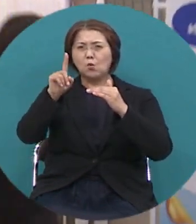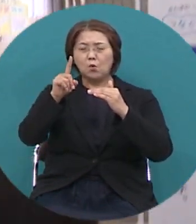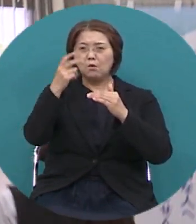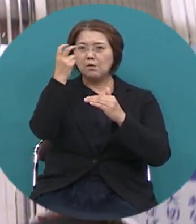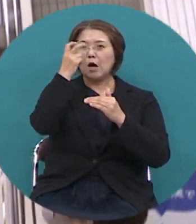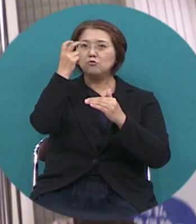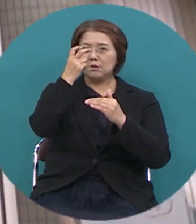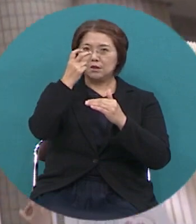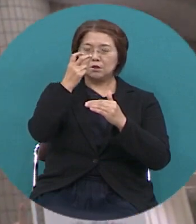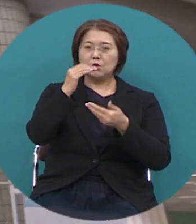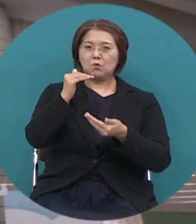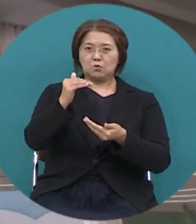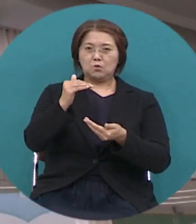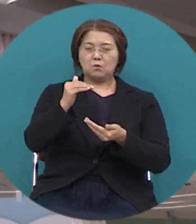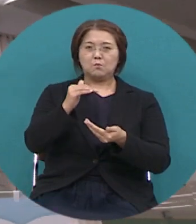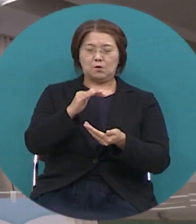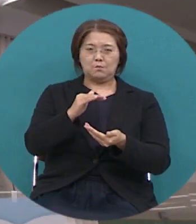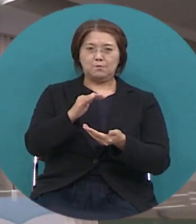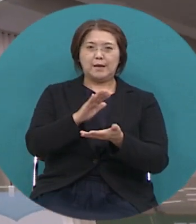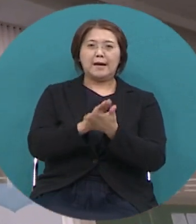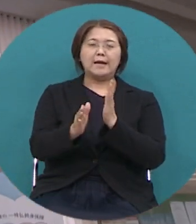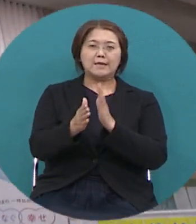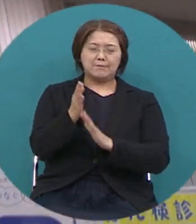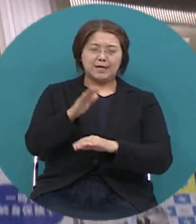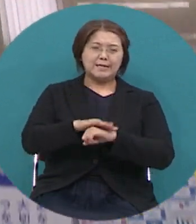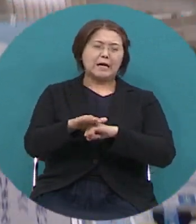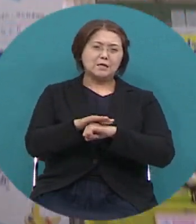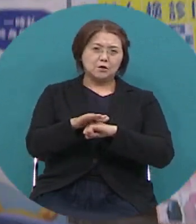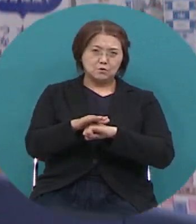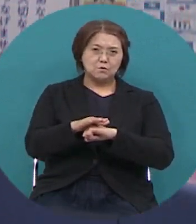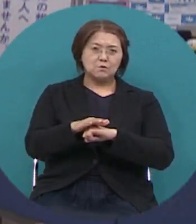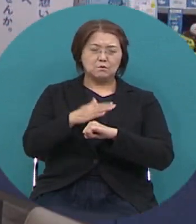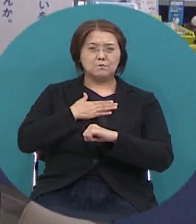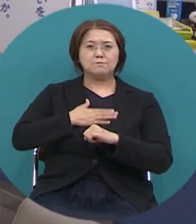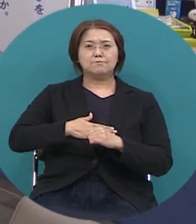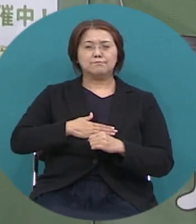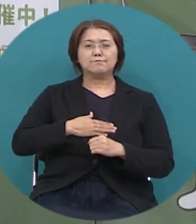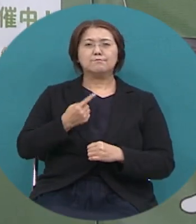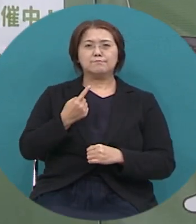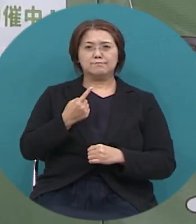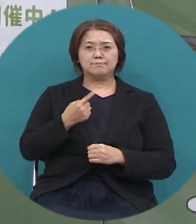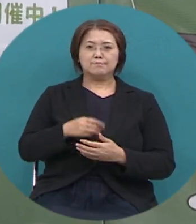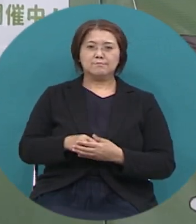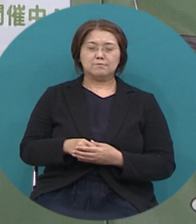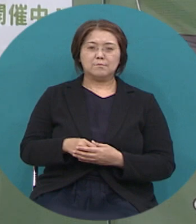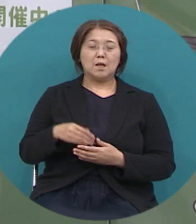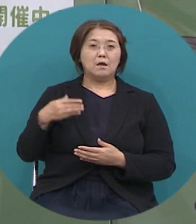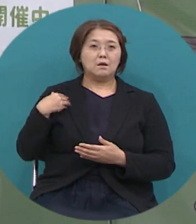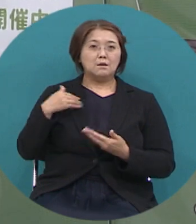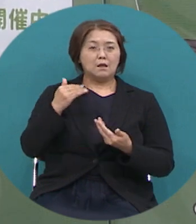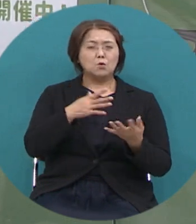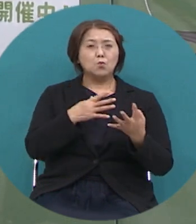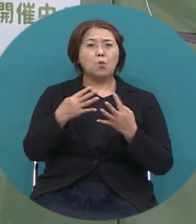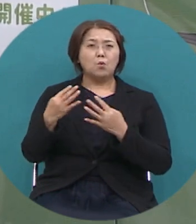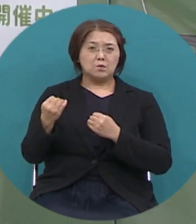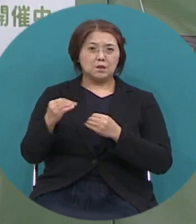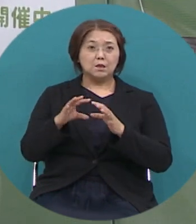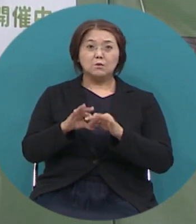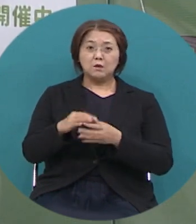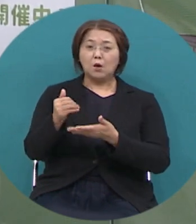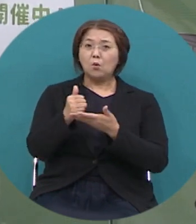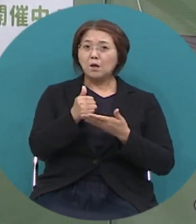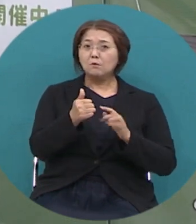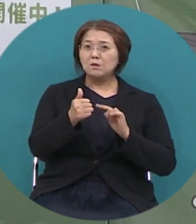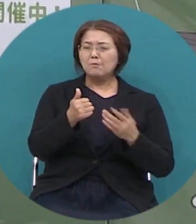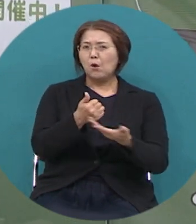ていうのも、はい、今日改めて大切なことなんだなと知りました。 知らないことが多かったので、お客様の身